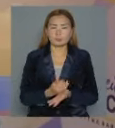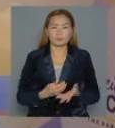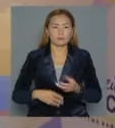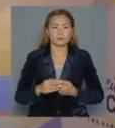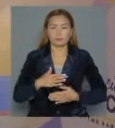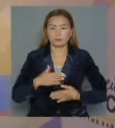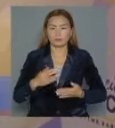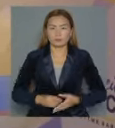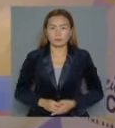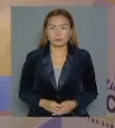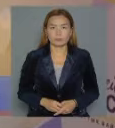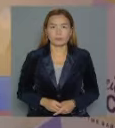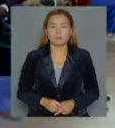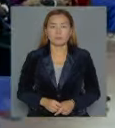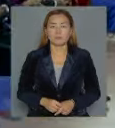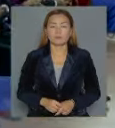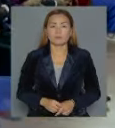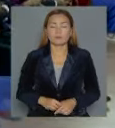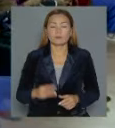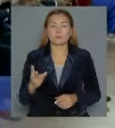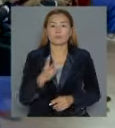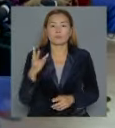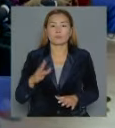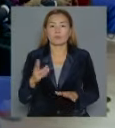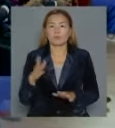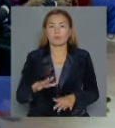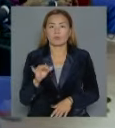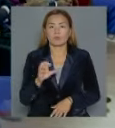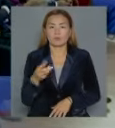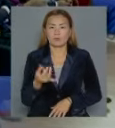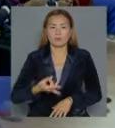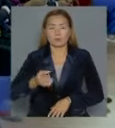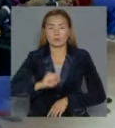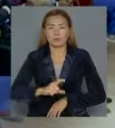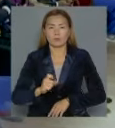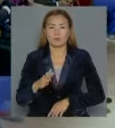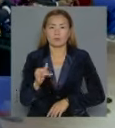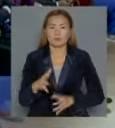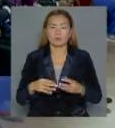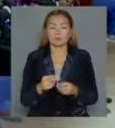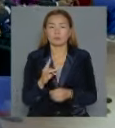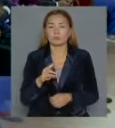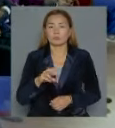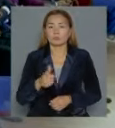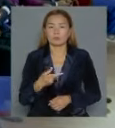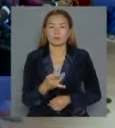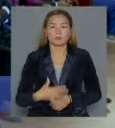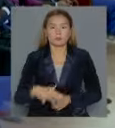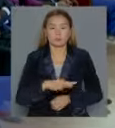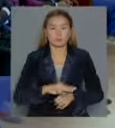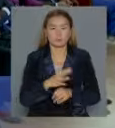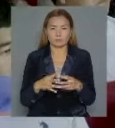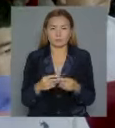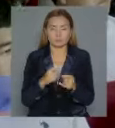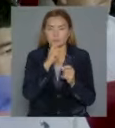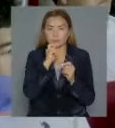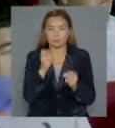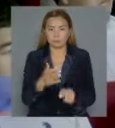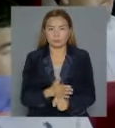рахмет айтамыз, ризашылығымызды білдіреміз. Үшінші орынмен Исатай ауданынан Тахаевтар отбасы, Құрманғазы өңірінен Беймурзаевтар отбасы